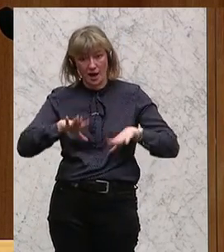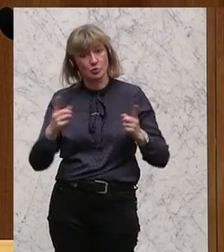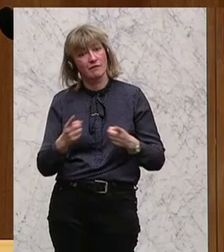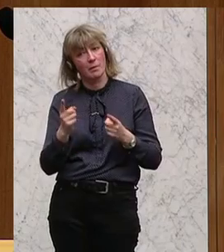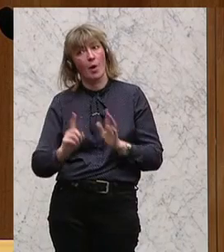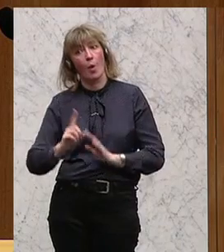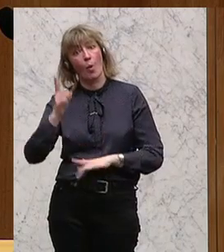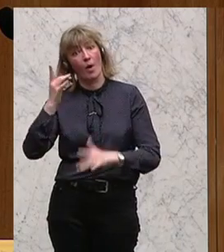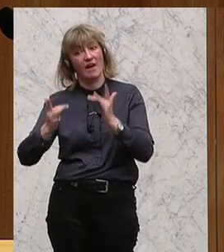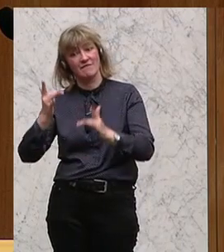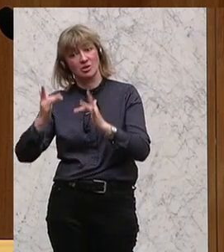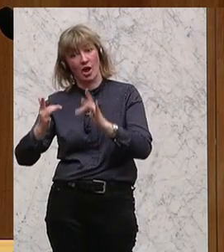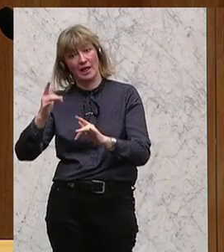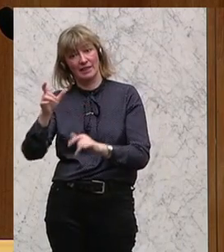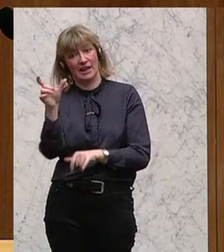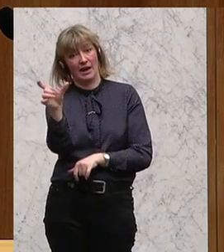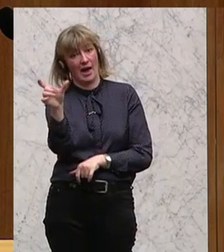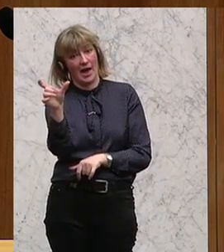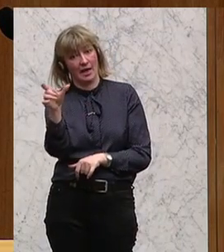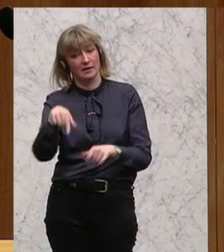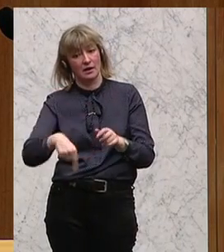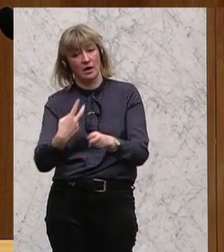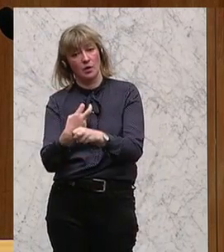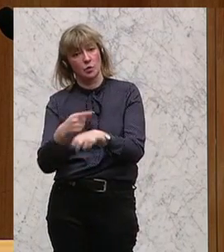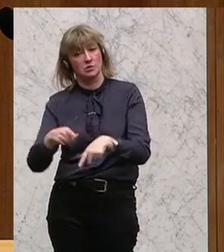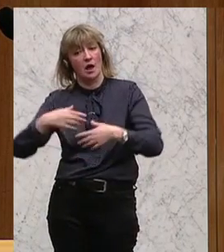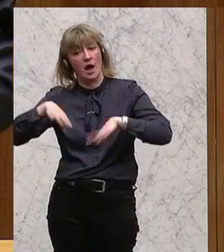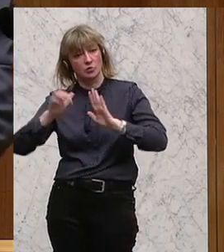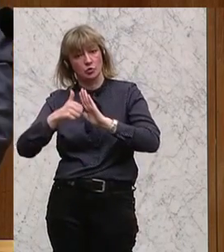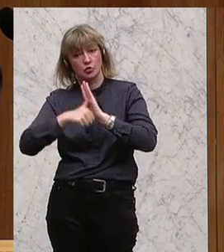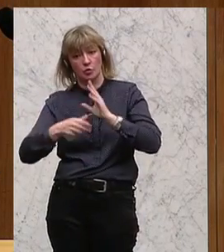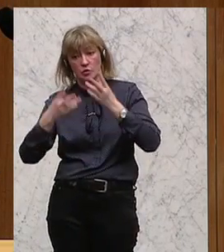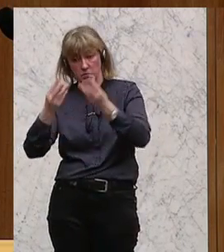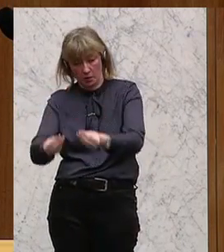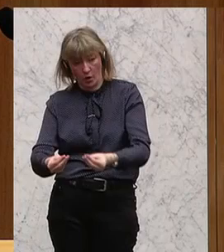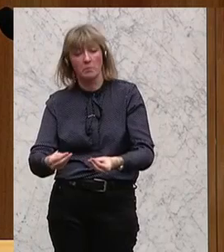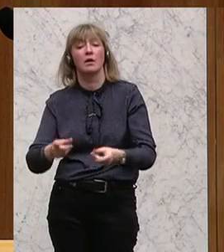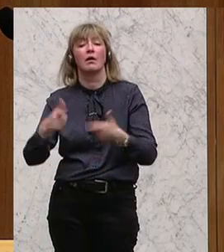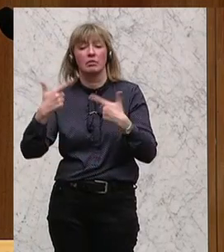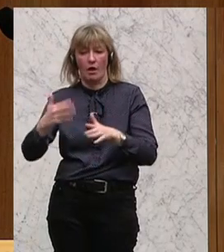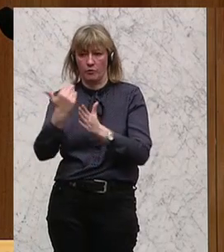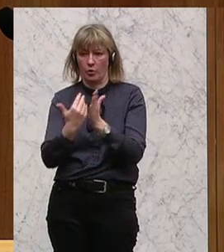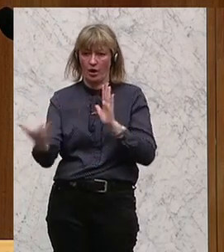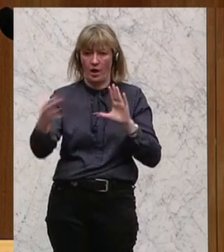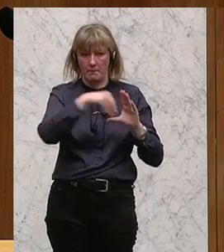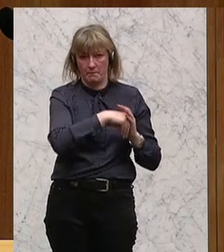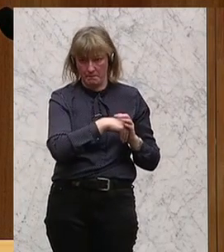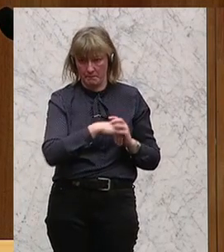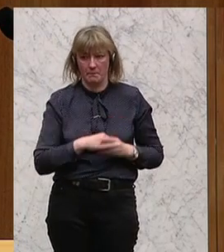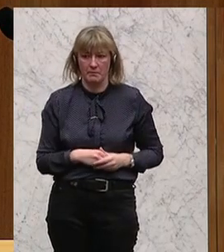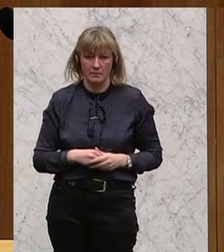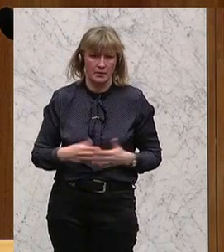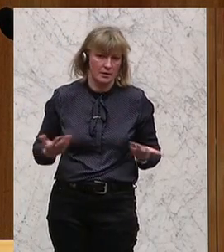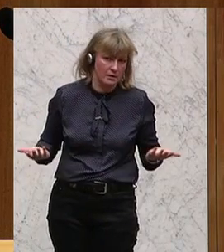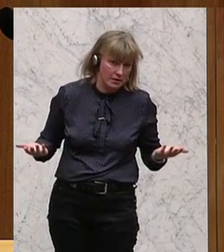mit einer hohen Wahrscheinlichkeit, hier in Österreich einen Asylstatus zu erhalten, dürfen jetzt an diesen Programmen teilnehmen.